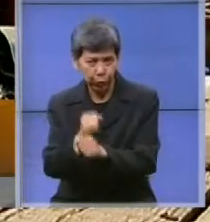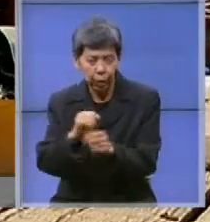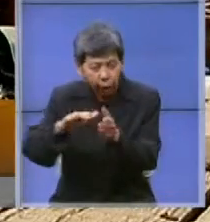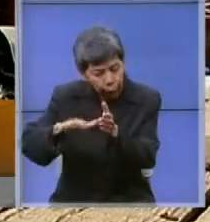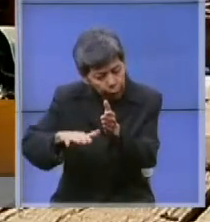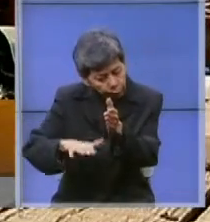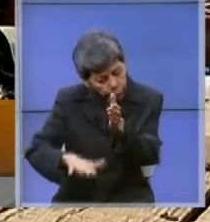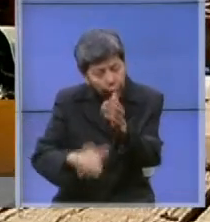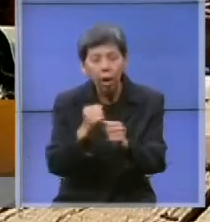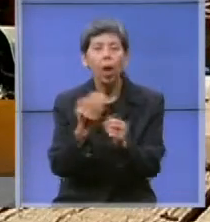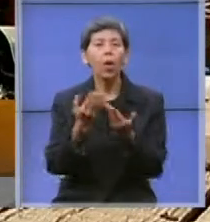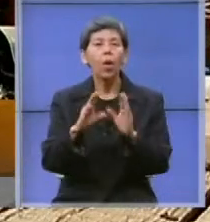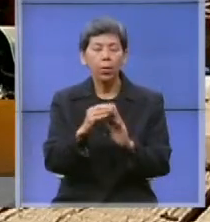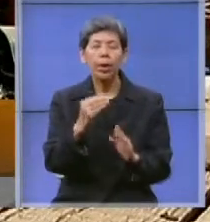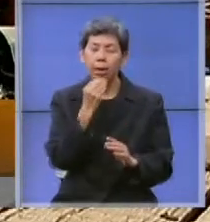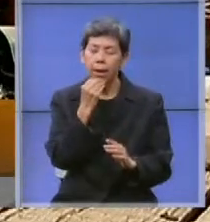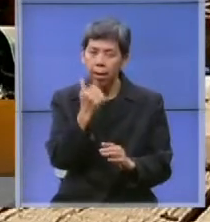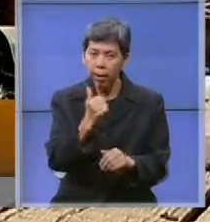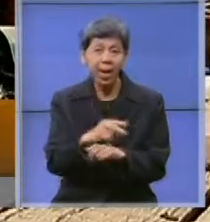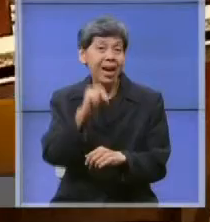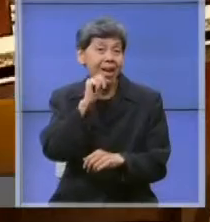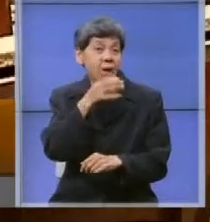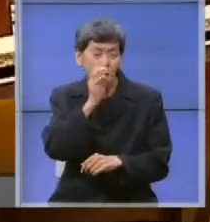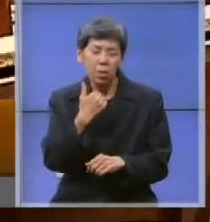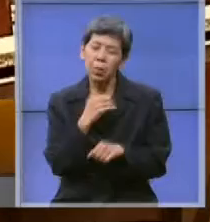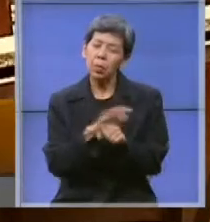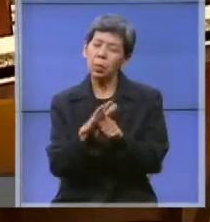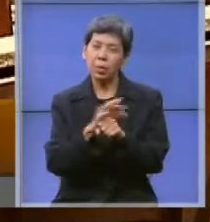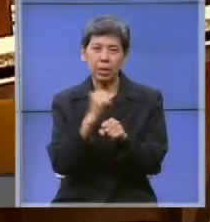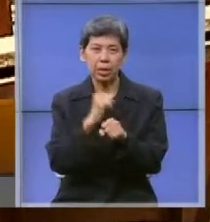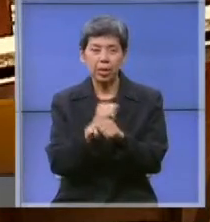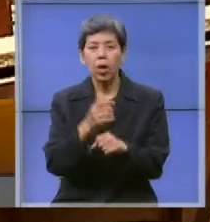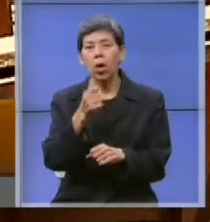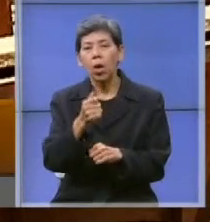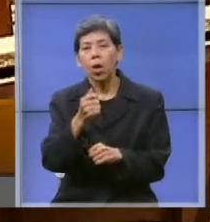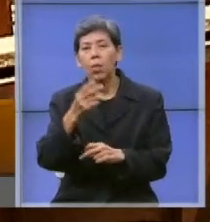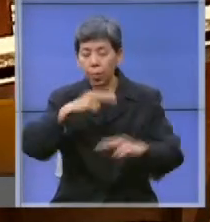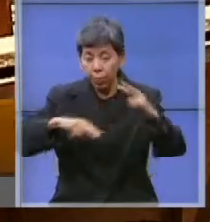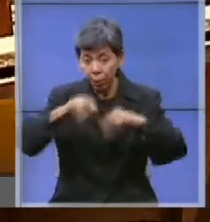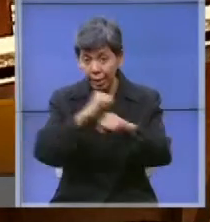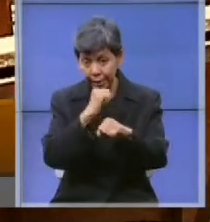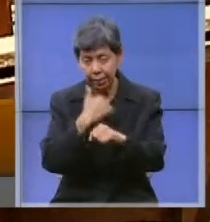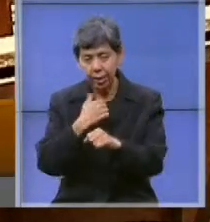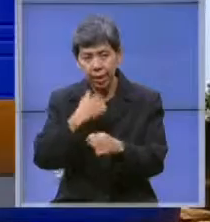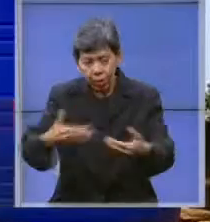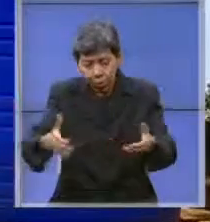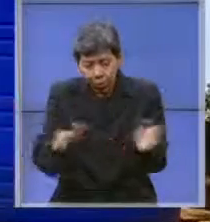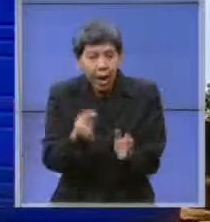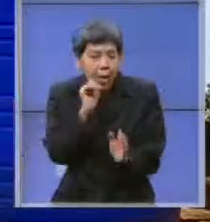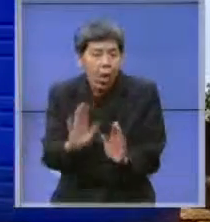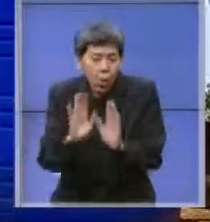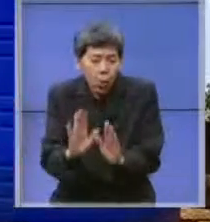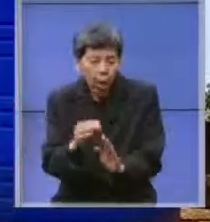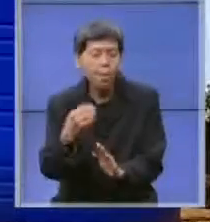อนเพื่อใช้ในครัวเรือนนะคะส่วนน้ำดื่มยังคงมีเล็กน้อยเนื่องจากทางองค์การปกครองส่วนท้องถิ่นได้นำถังน้ำขนาดใหญ่มาไว้ที่หน้